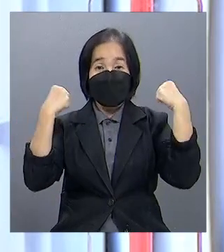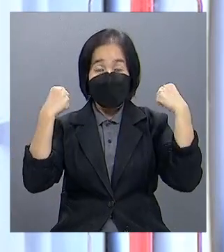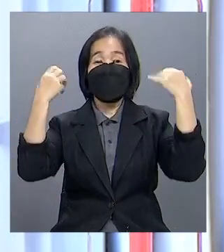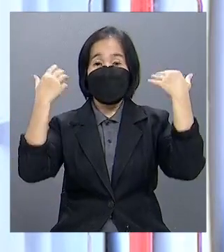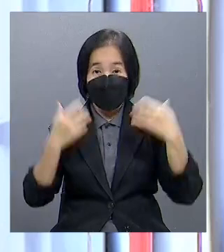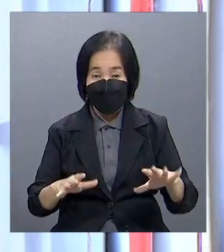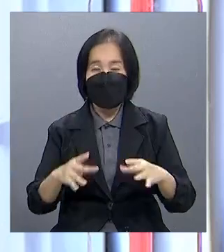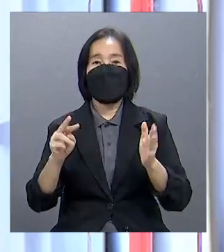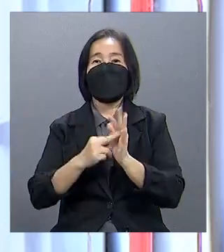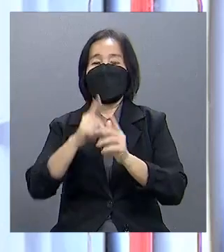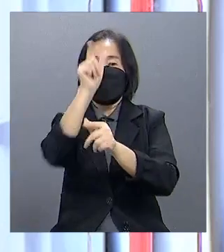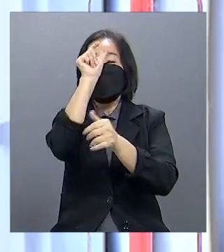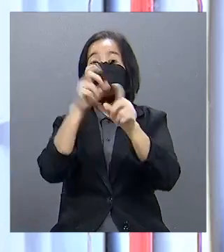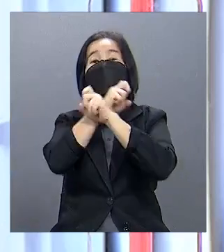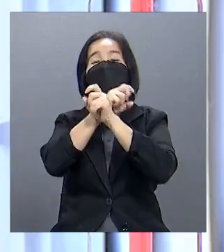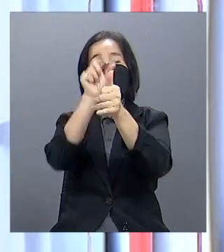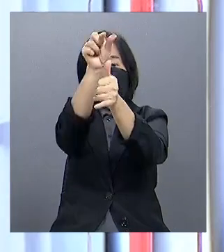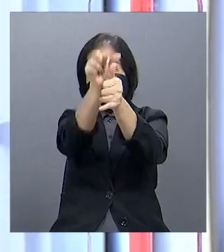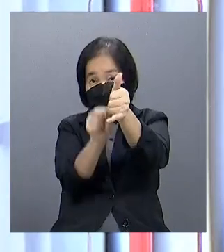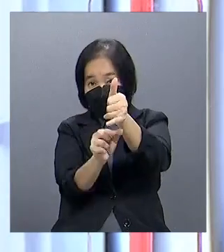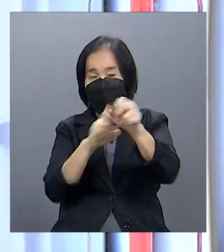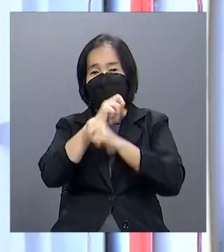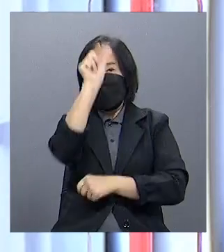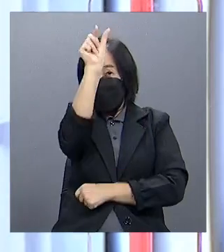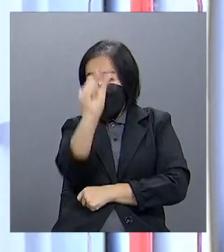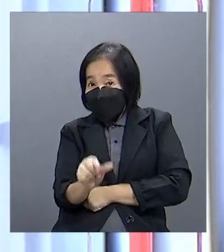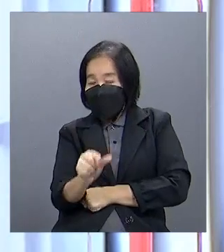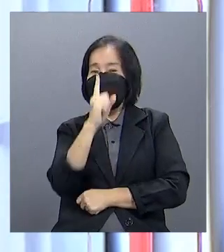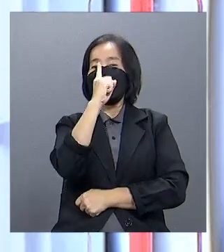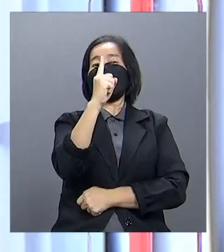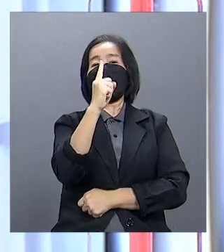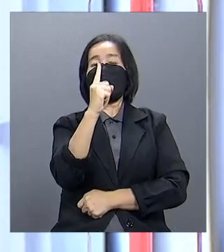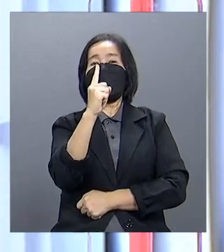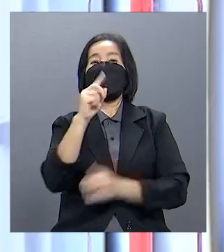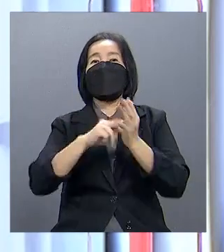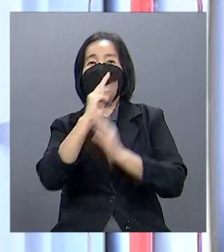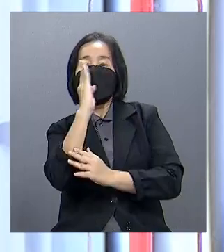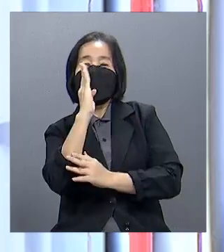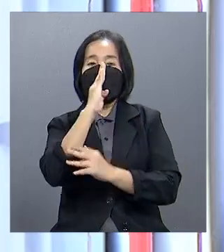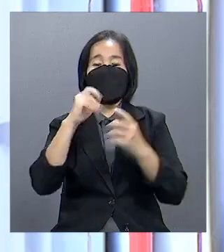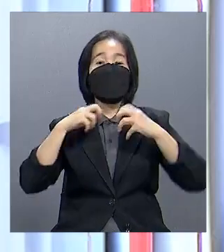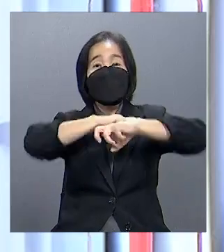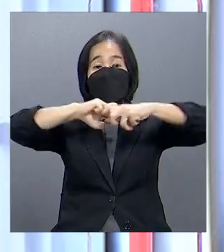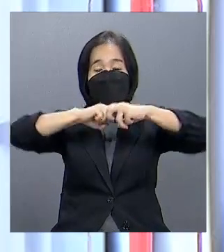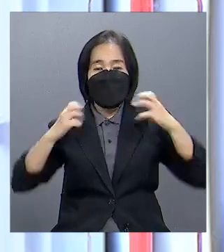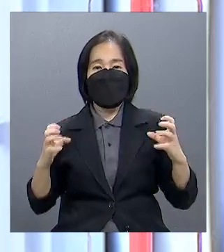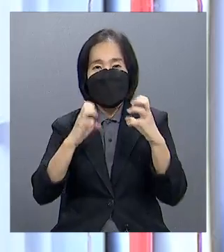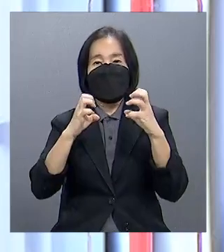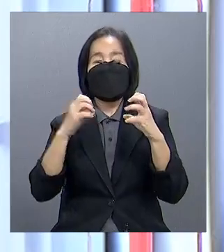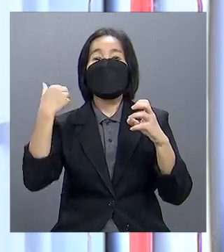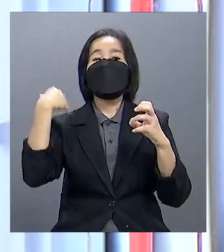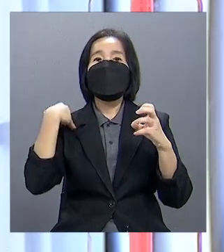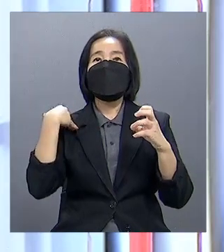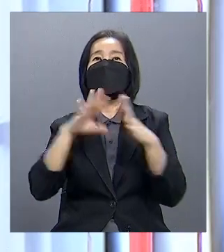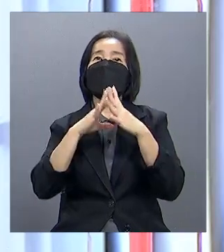สันหลังหรือกระดูกอะไรก็ตามที่มันต้องรองรับน้ำหนักตรงๆเนี่ยมันก็จะมีกล้ามเนื้อช่วยพยุงดังนั้นออกกำลังกายไม่ใช่แค่จะเป็นเล่นแขนเล่นอกเล่นข